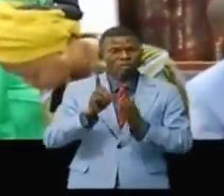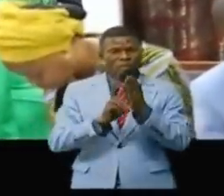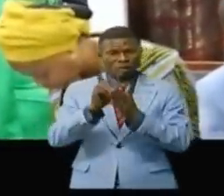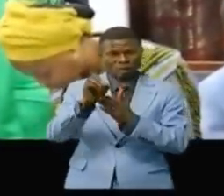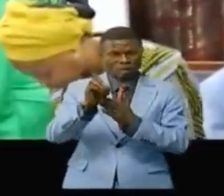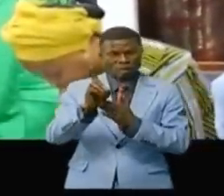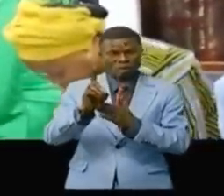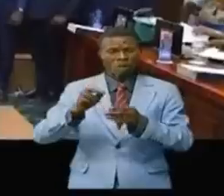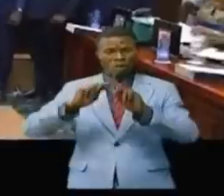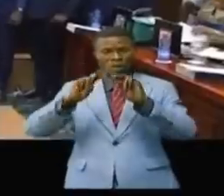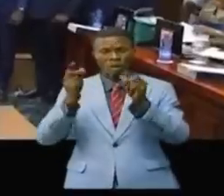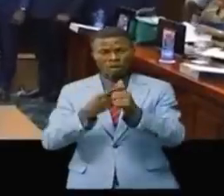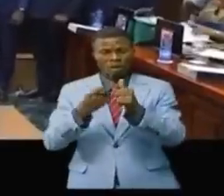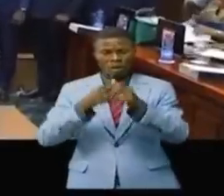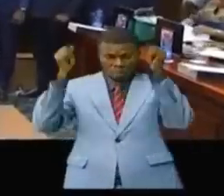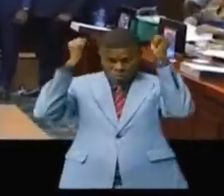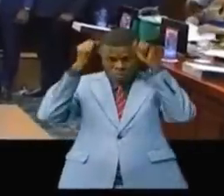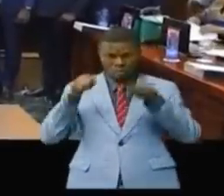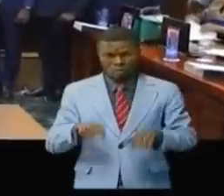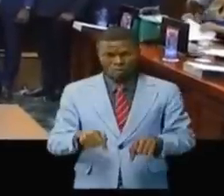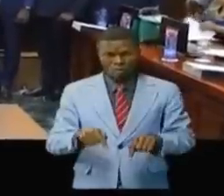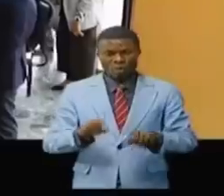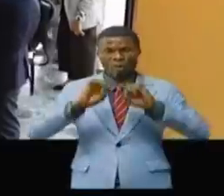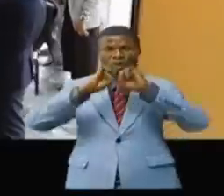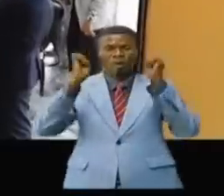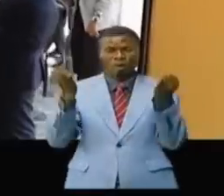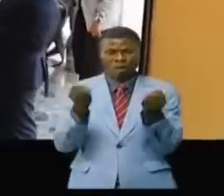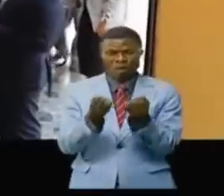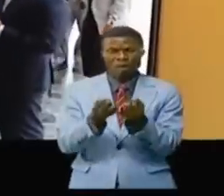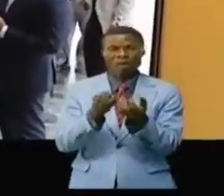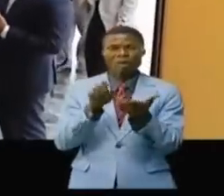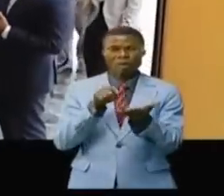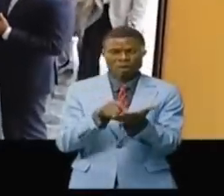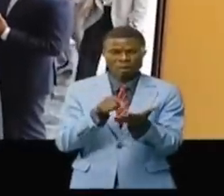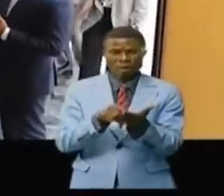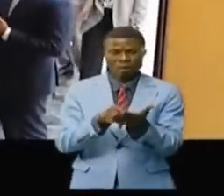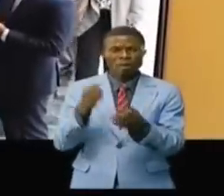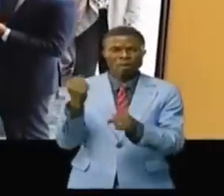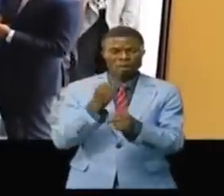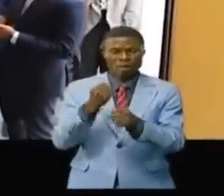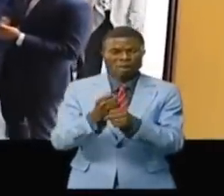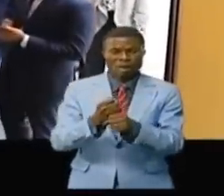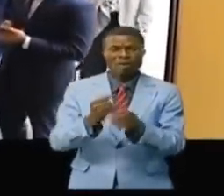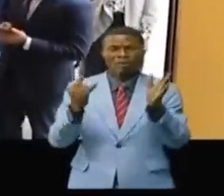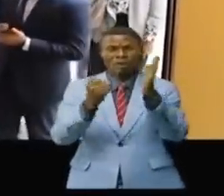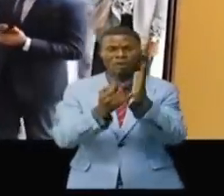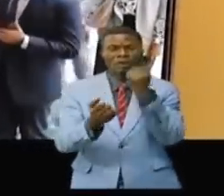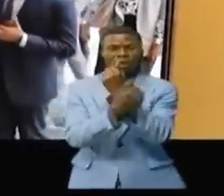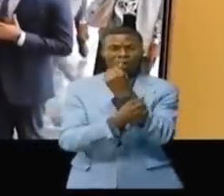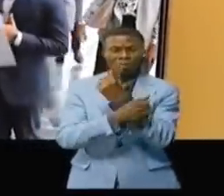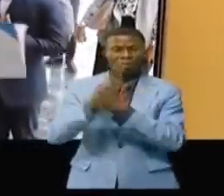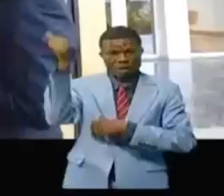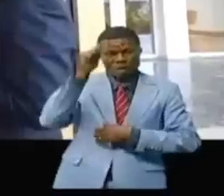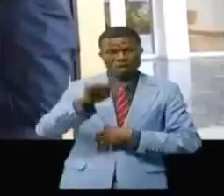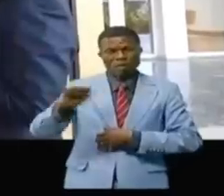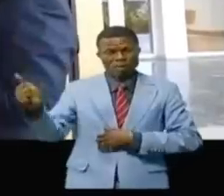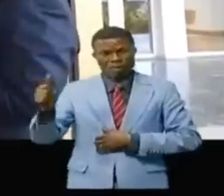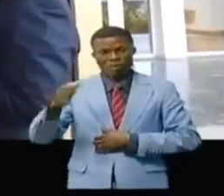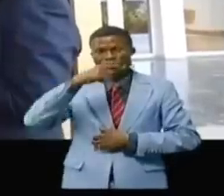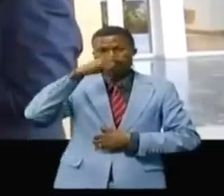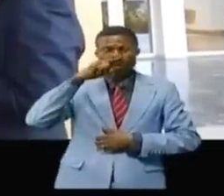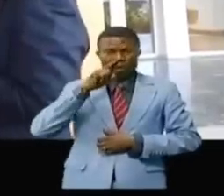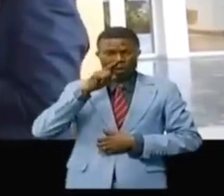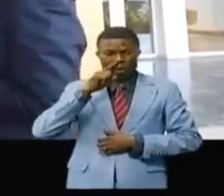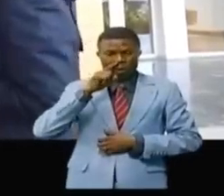la filière bois en RDC, la société Arise est déjà dans 6 pays de l'Afrique, à savoir le